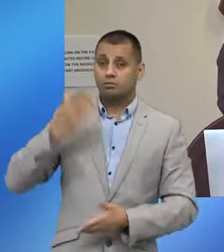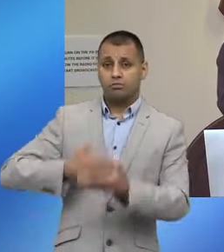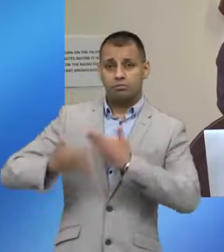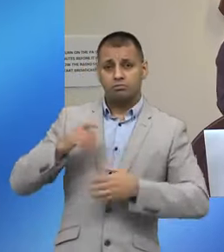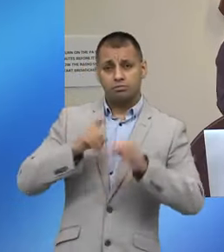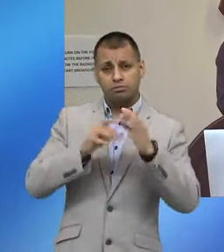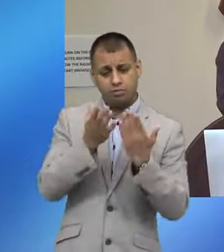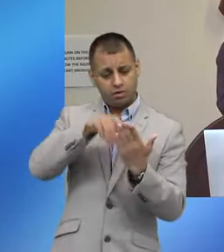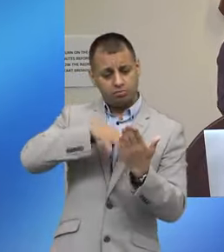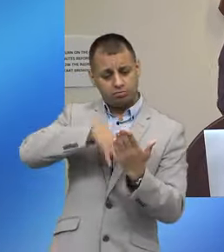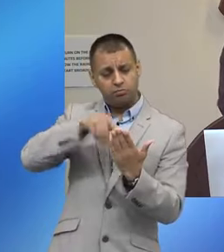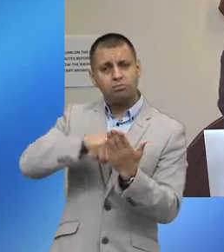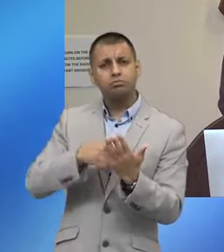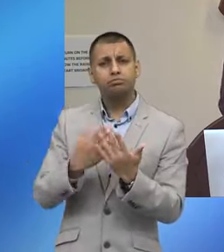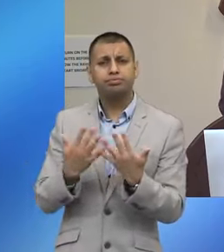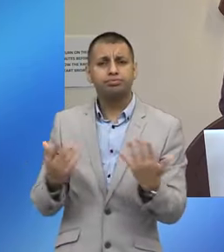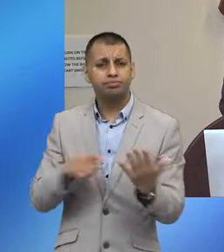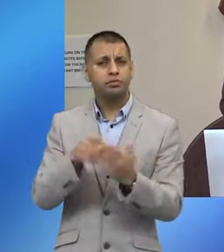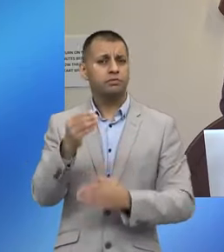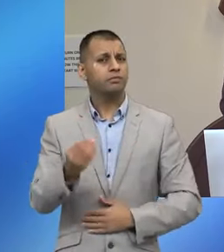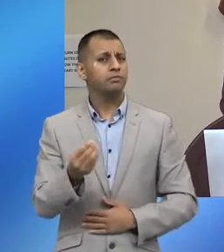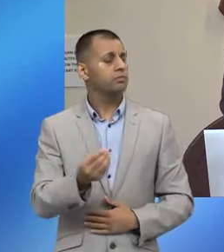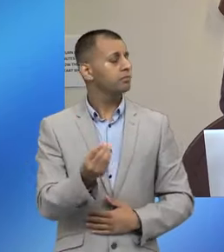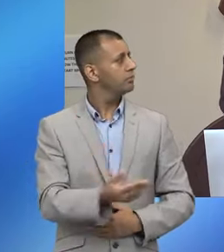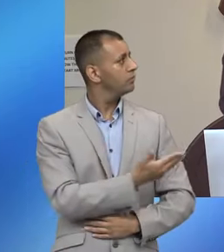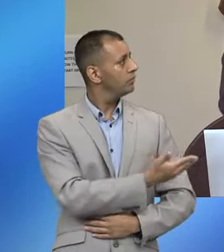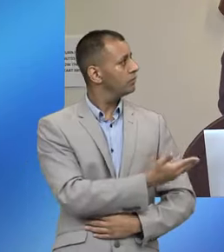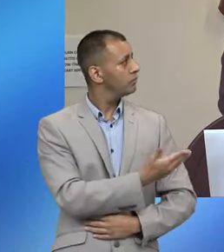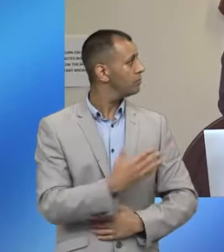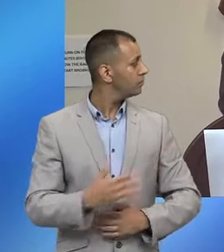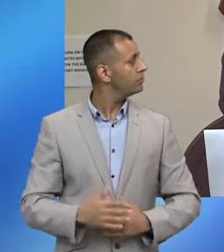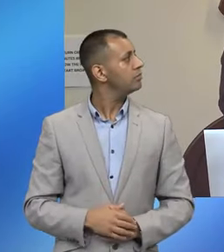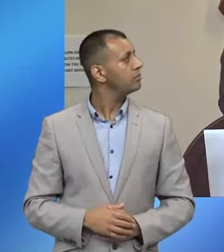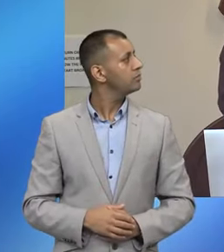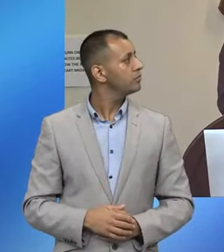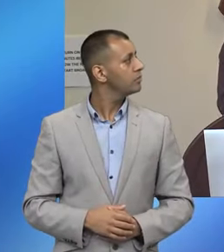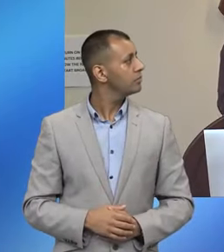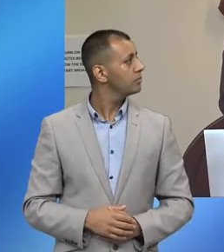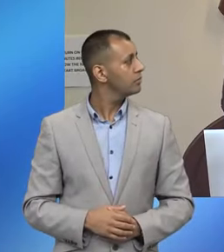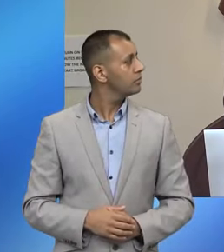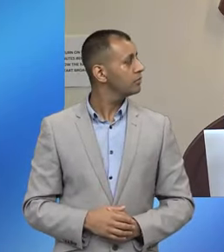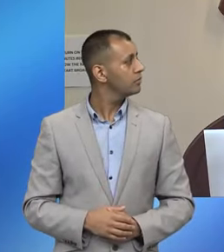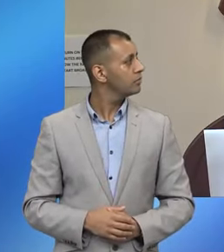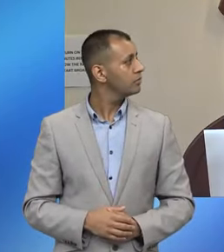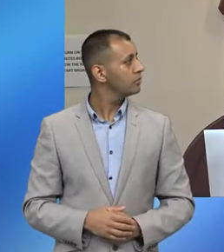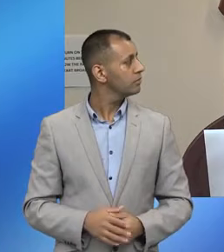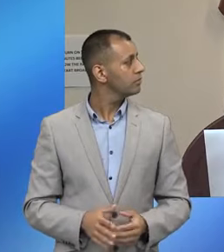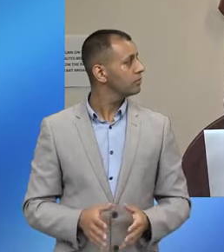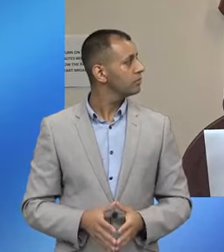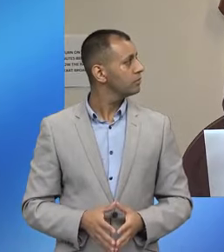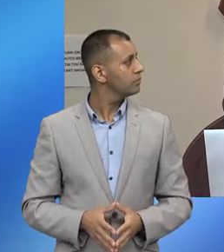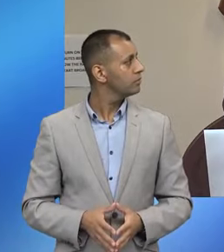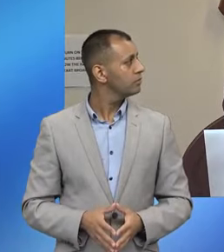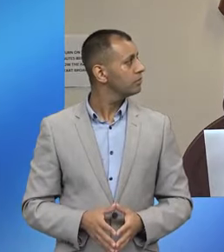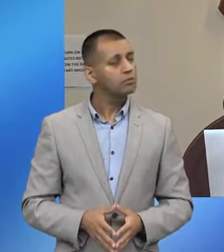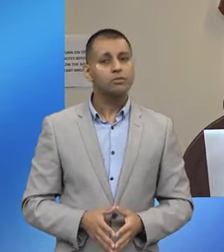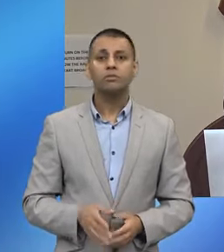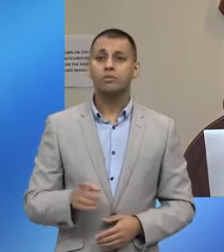of the Quran, يخلق ما يشاء والله يخلق ما يريد والله يخلق ما